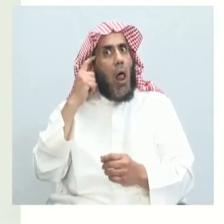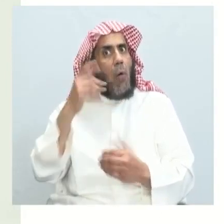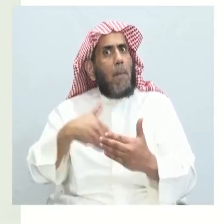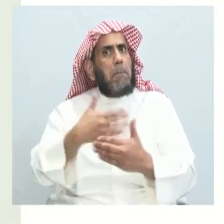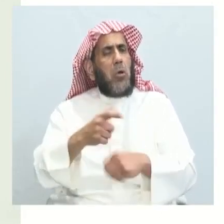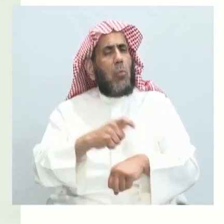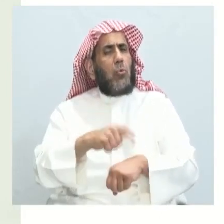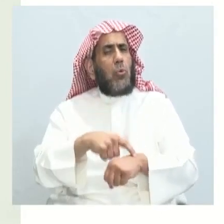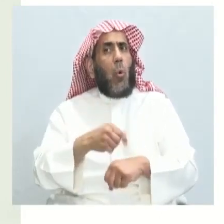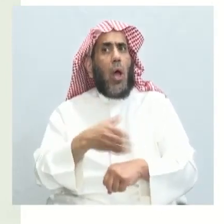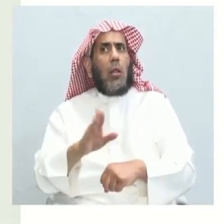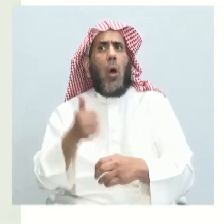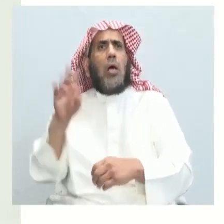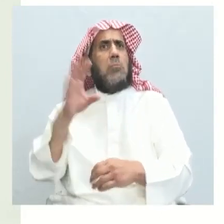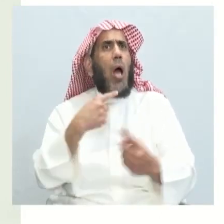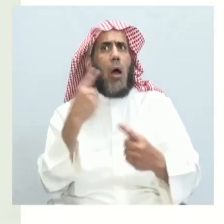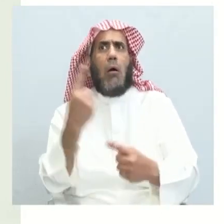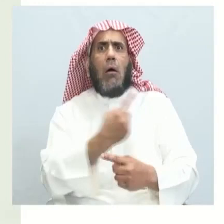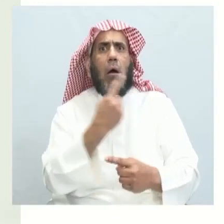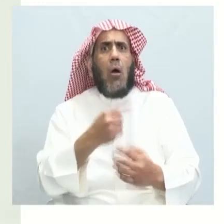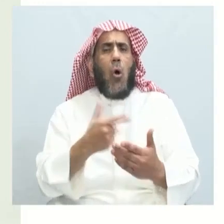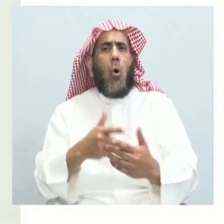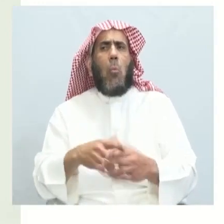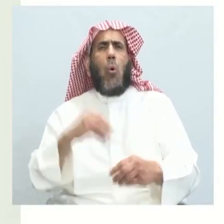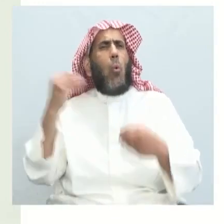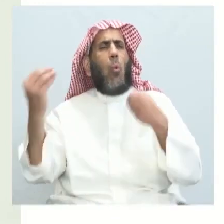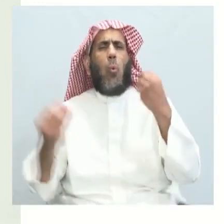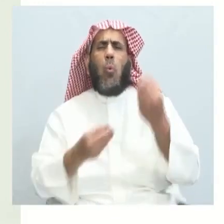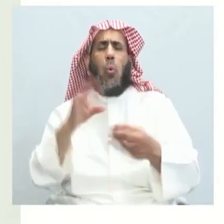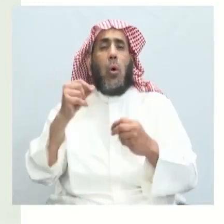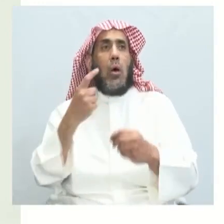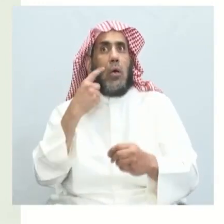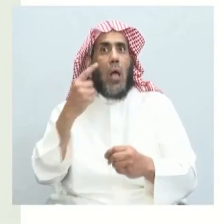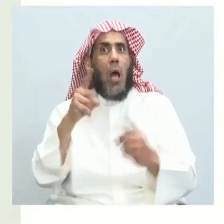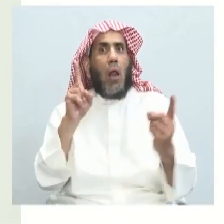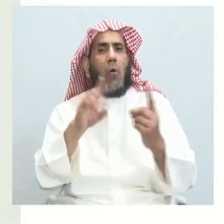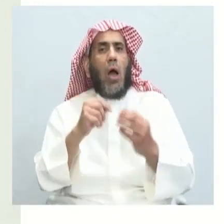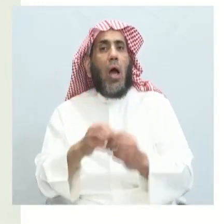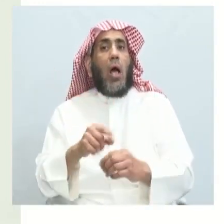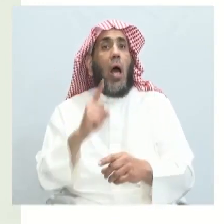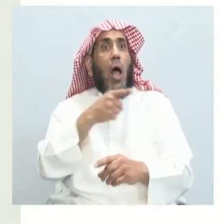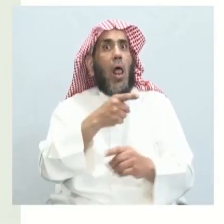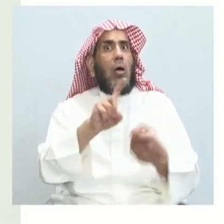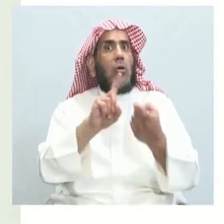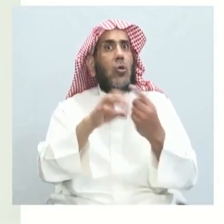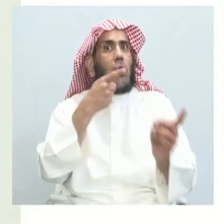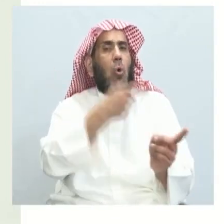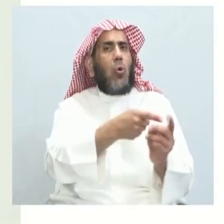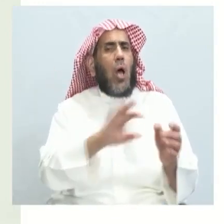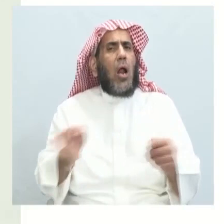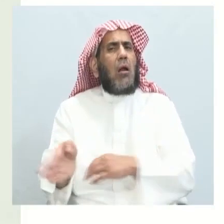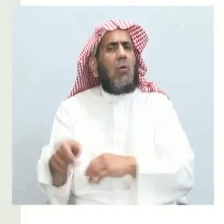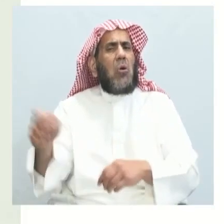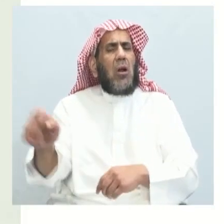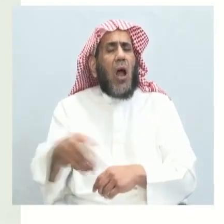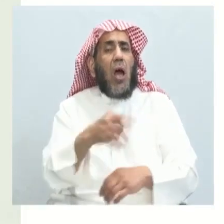بعد مده وخرج يطلب اسماء وبعد مغامرات تعرف على راعي زوجها فاخبره